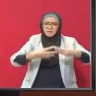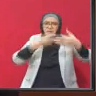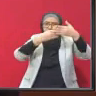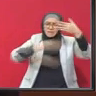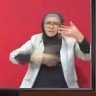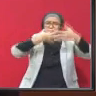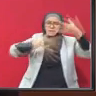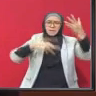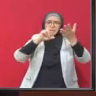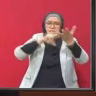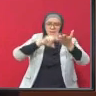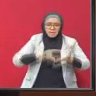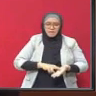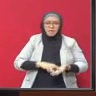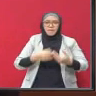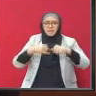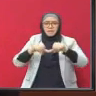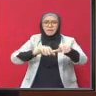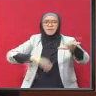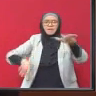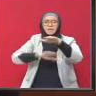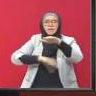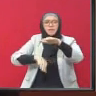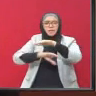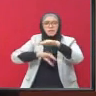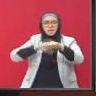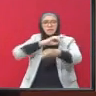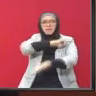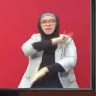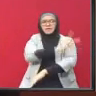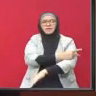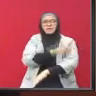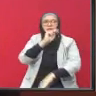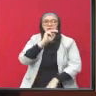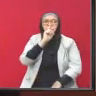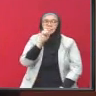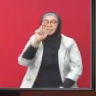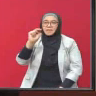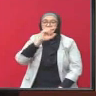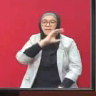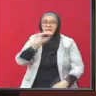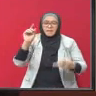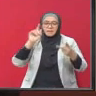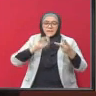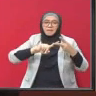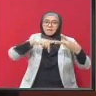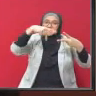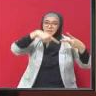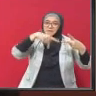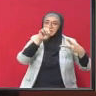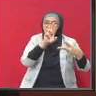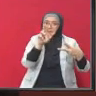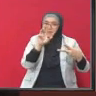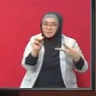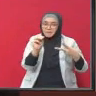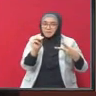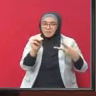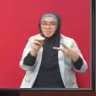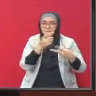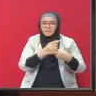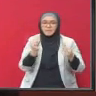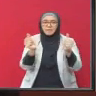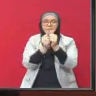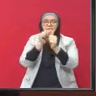di bawah bidang quasem Azis keselamatan negara ataupun EMG dan polis diraja Malaysia tuh pdrm oleh menteri